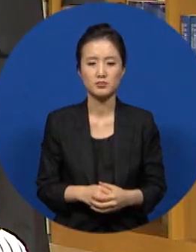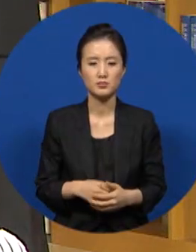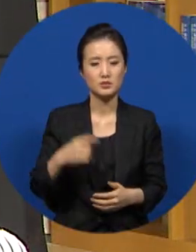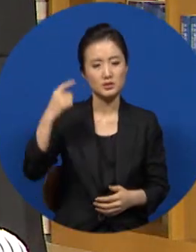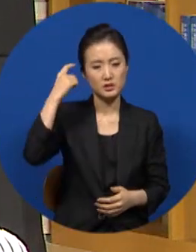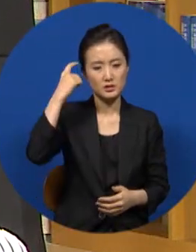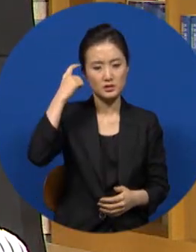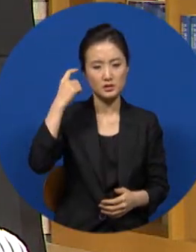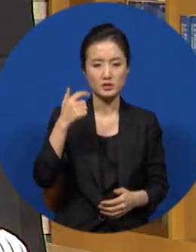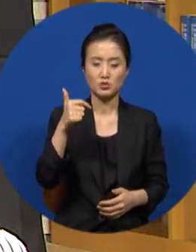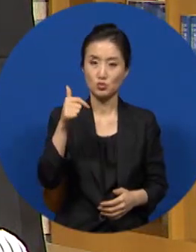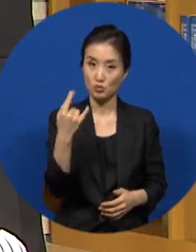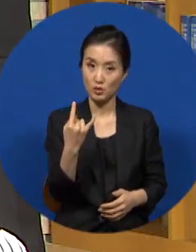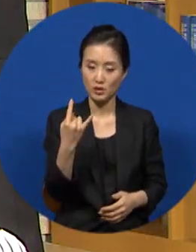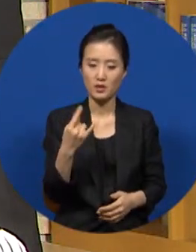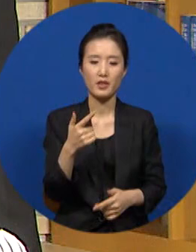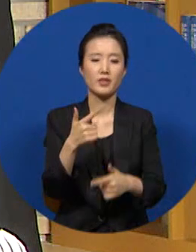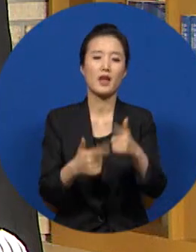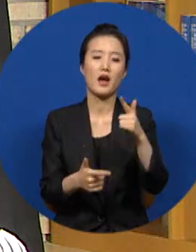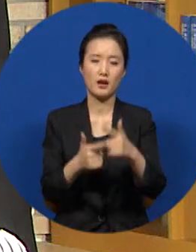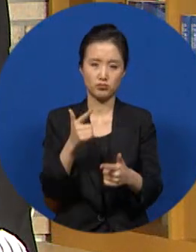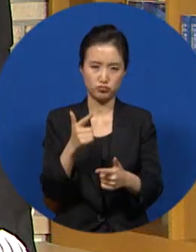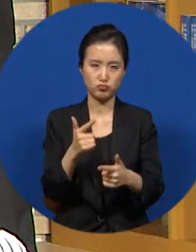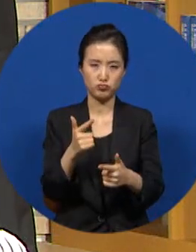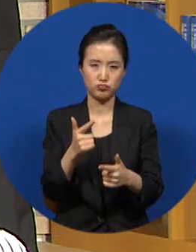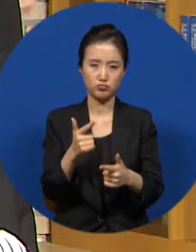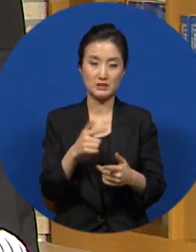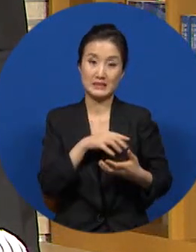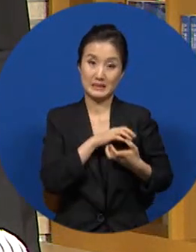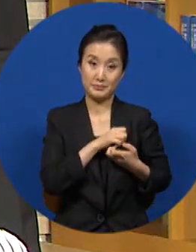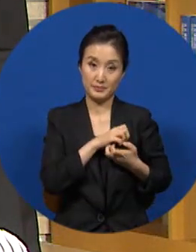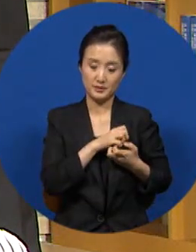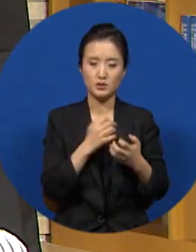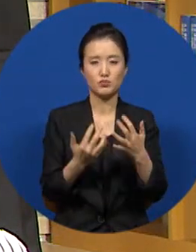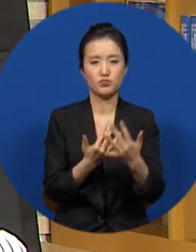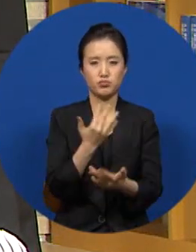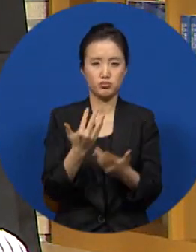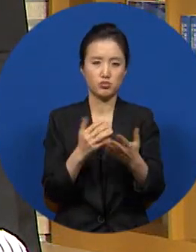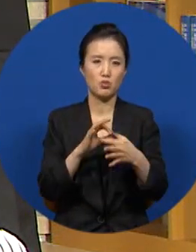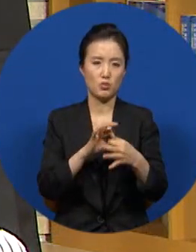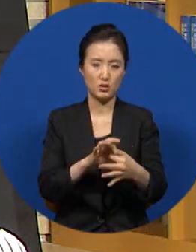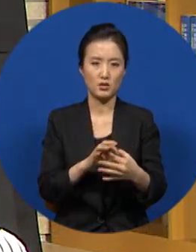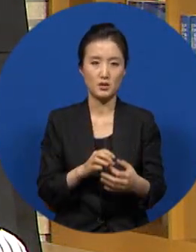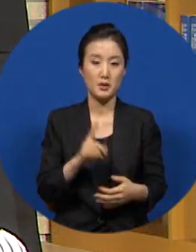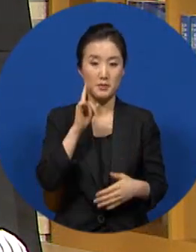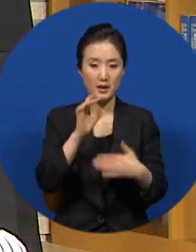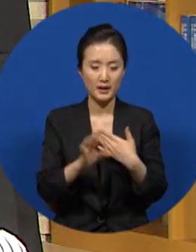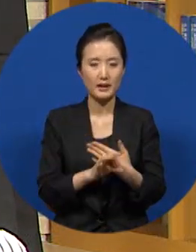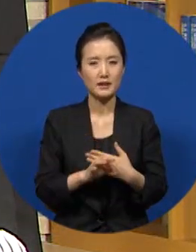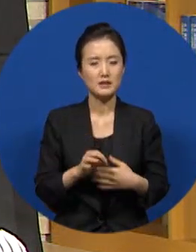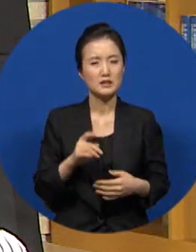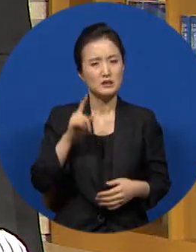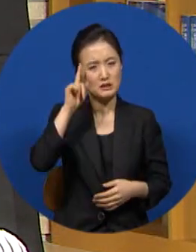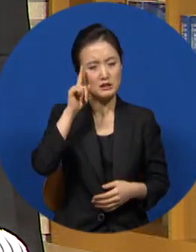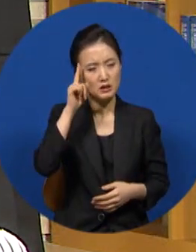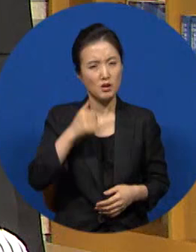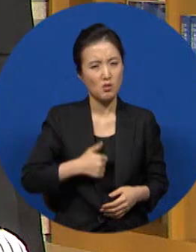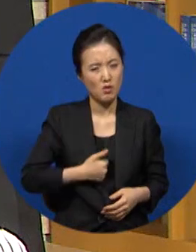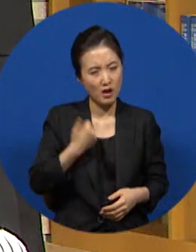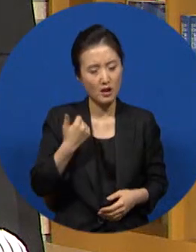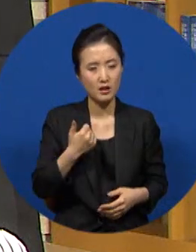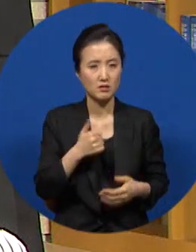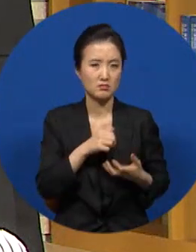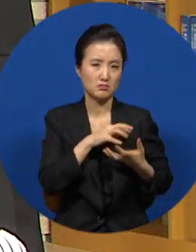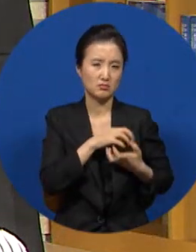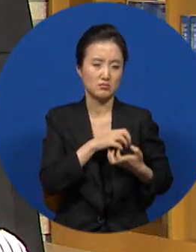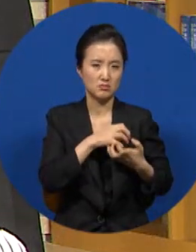뇌는 이제 목에 해당되거든요. 그래서 심장에 병이 들어오면 스트레스로 인해서 화로 인해서 분노로